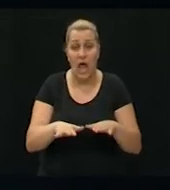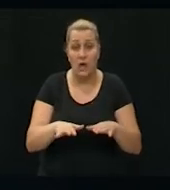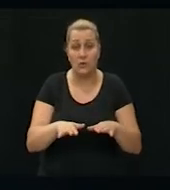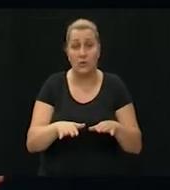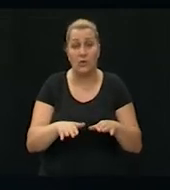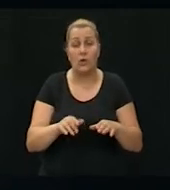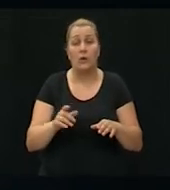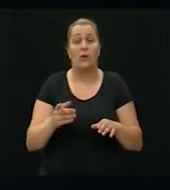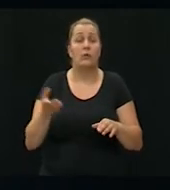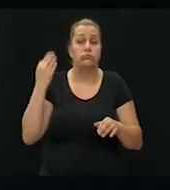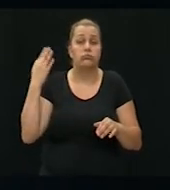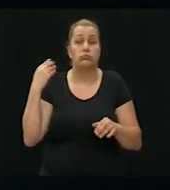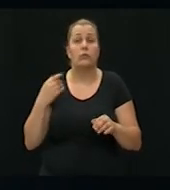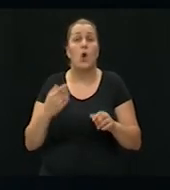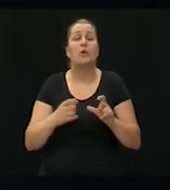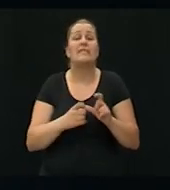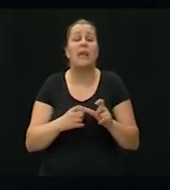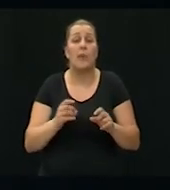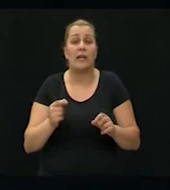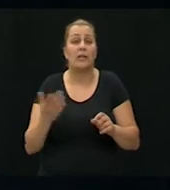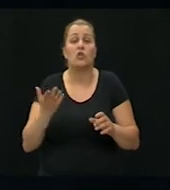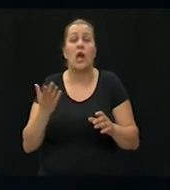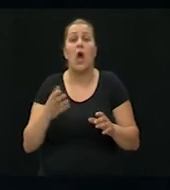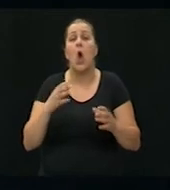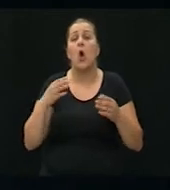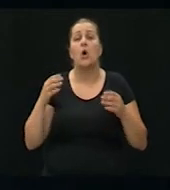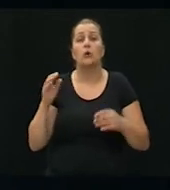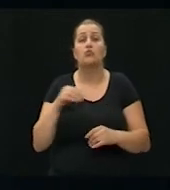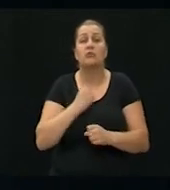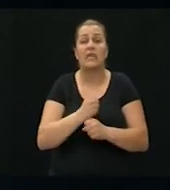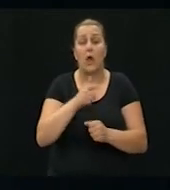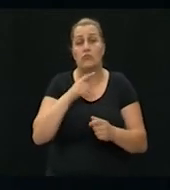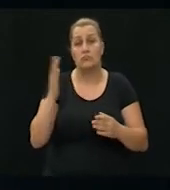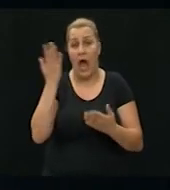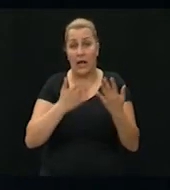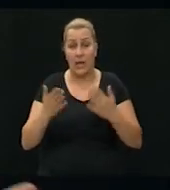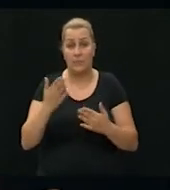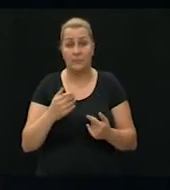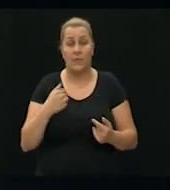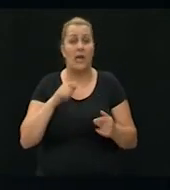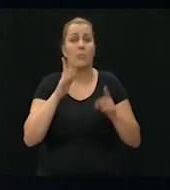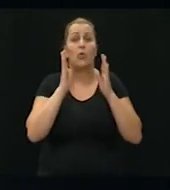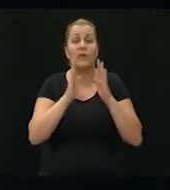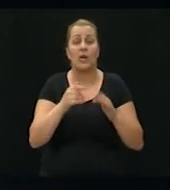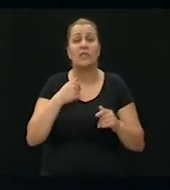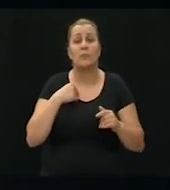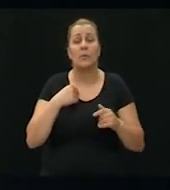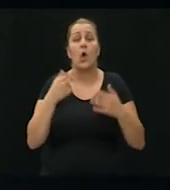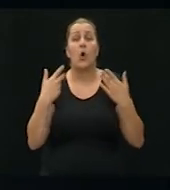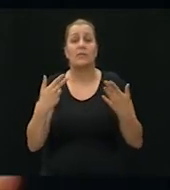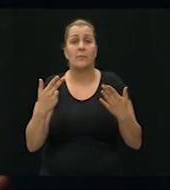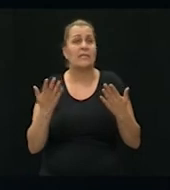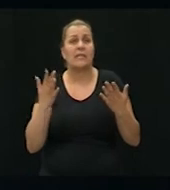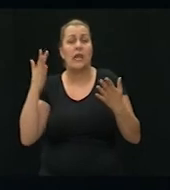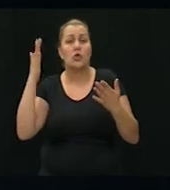od Stjepana Radića ko guske u magli. Jel? Jedno određeni način jesu. Ja ne mogu vjerovati da smo mi 80 i nešto posto